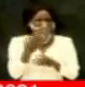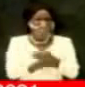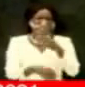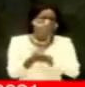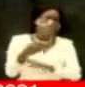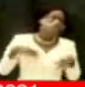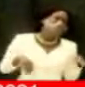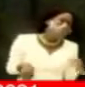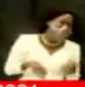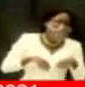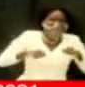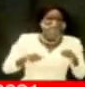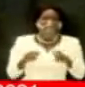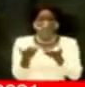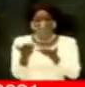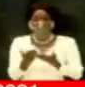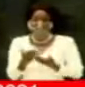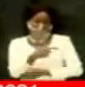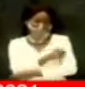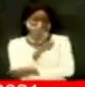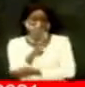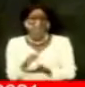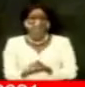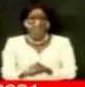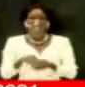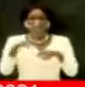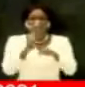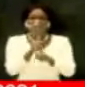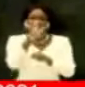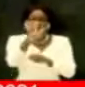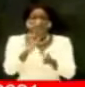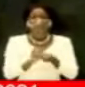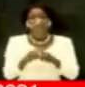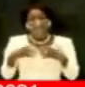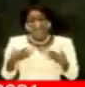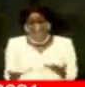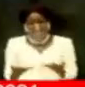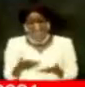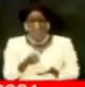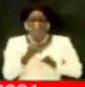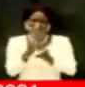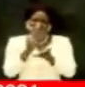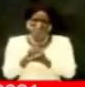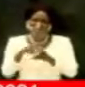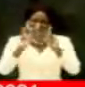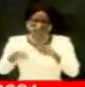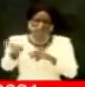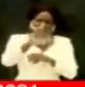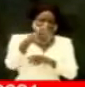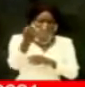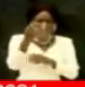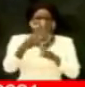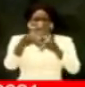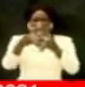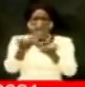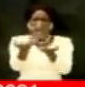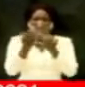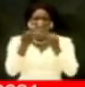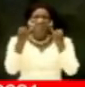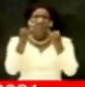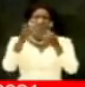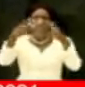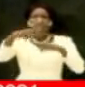umene ngati bungwe lanu civil society the role you have kuti mwina akwanise kuti a Malawi akulanda uthenga woyenelera